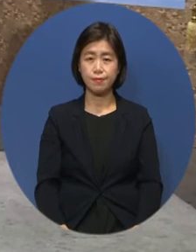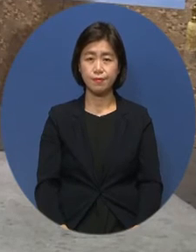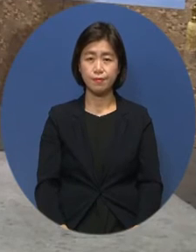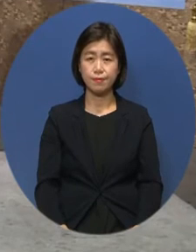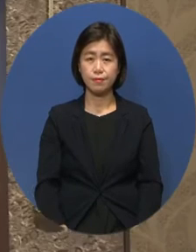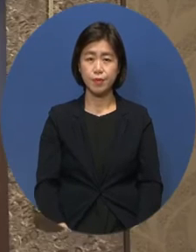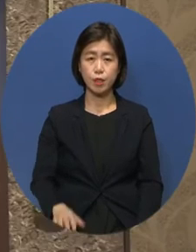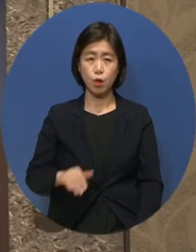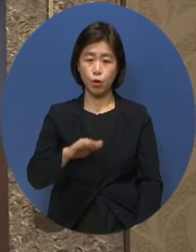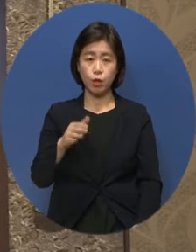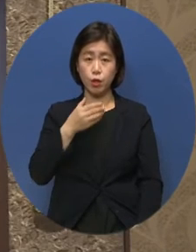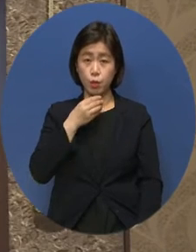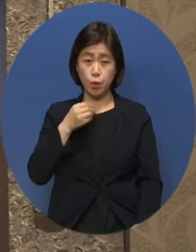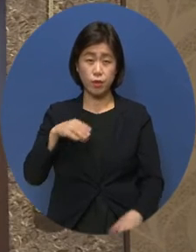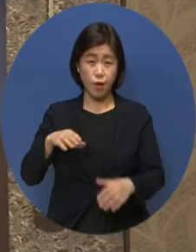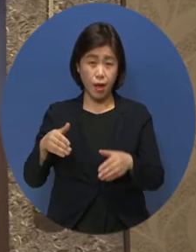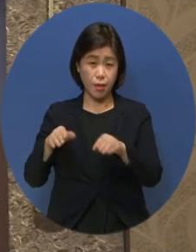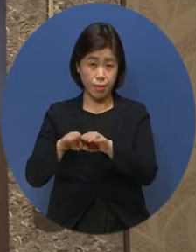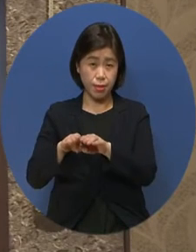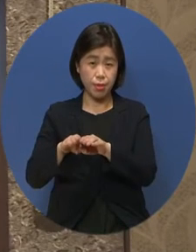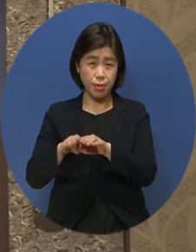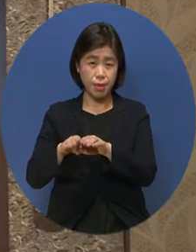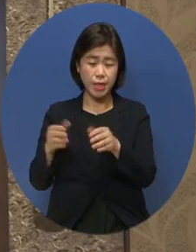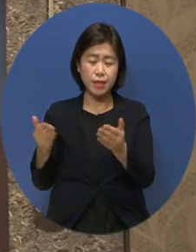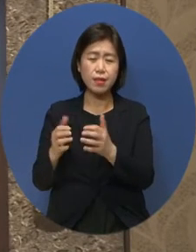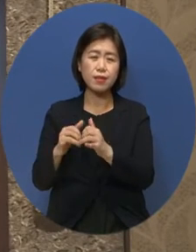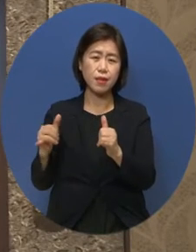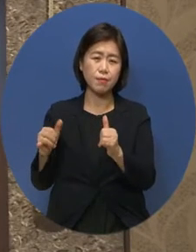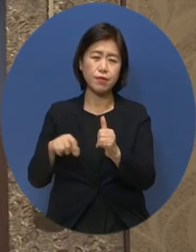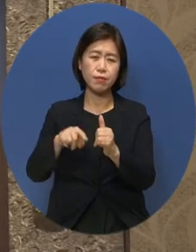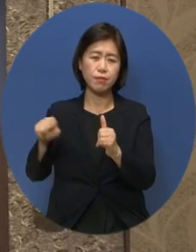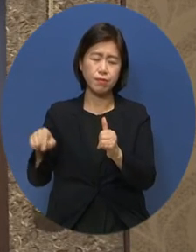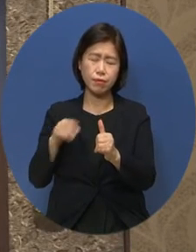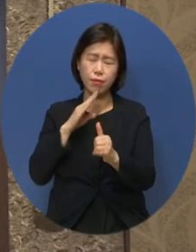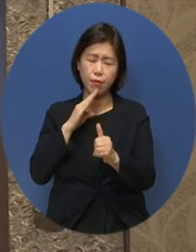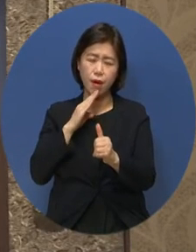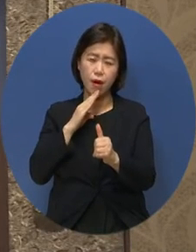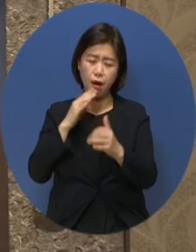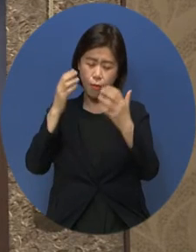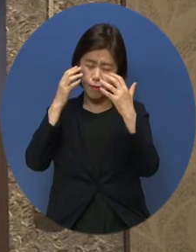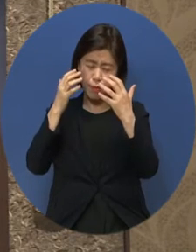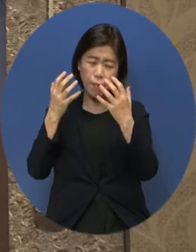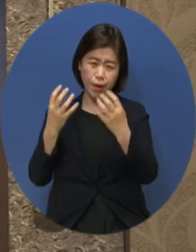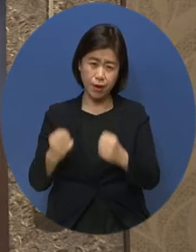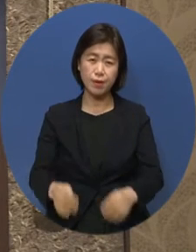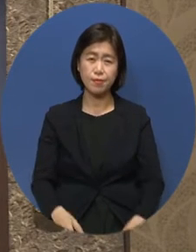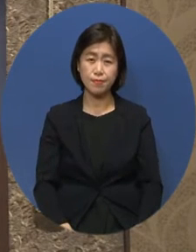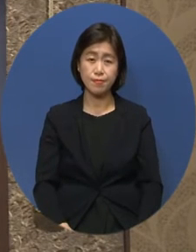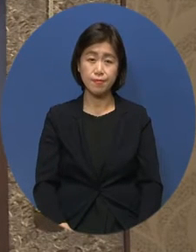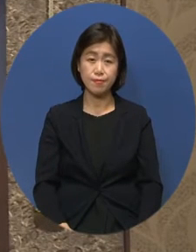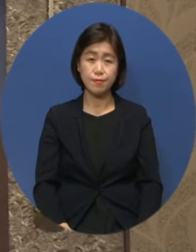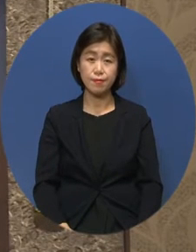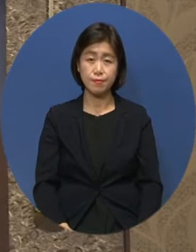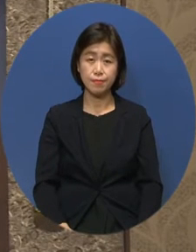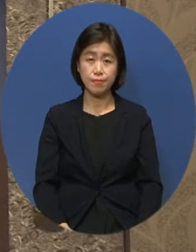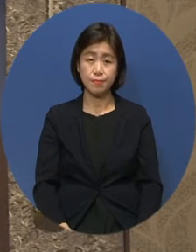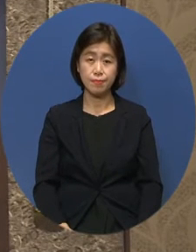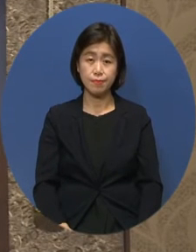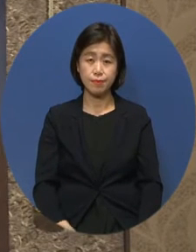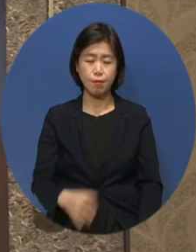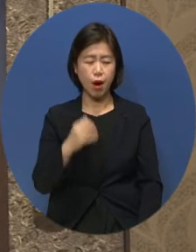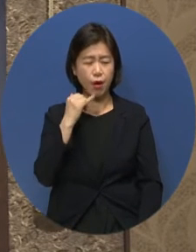선생님들이 정말 눈물겨운 활동을 하고 있다고 말씀을 드릴 수 있습니다 어떤 수단을 통해서